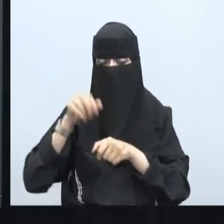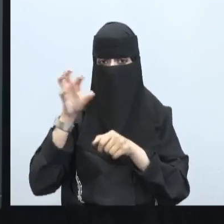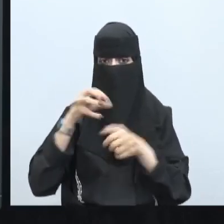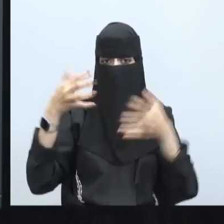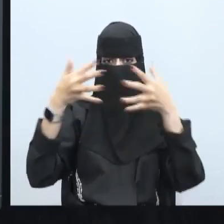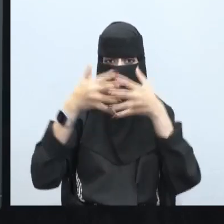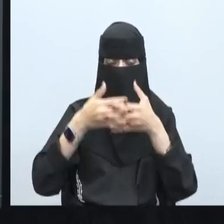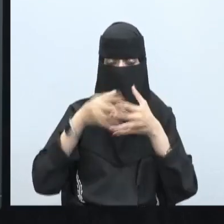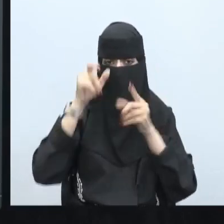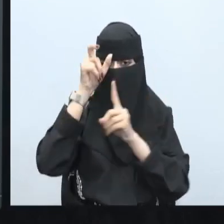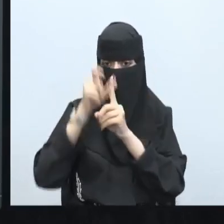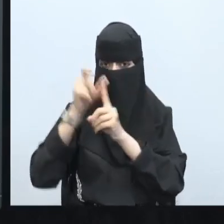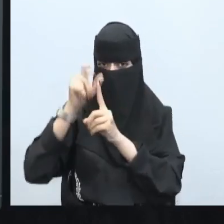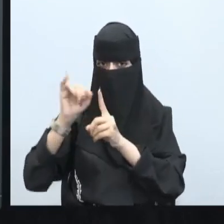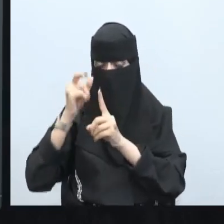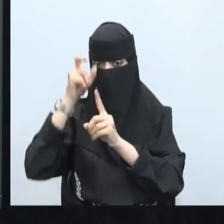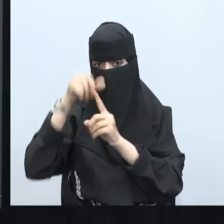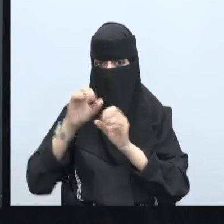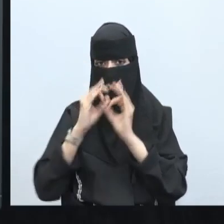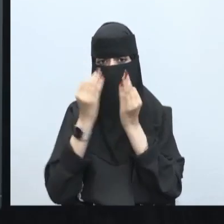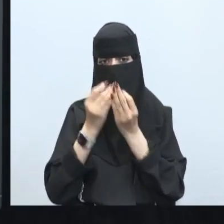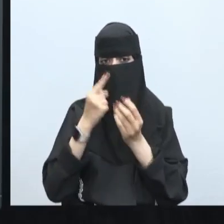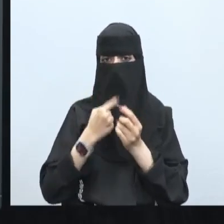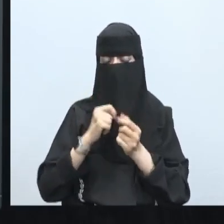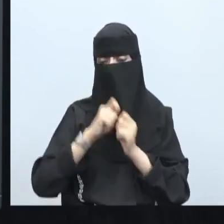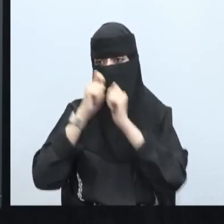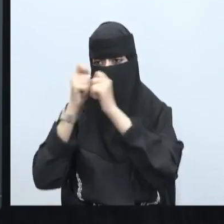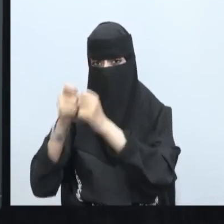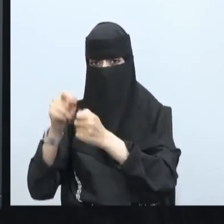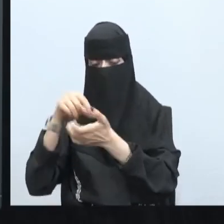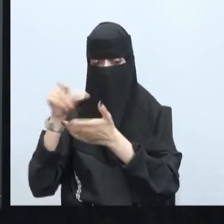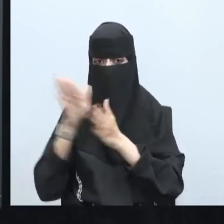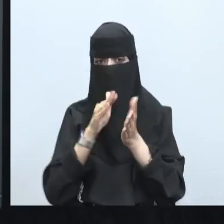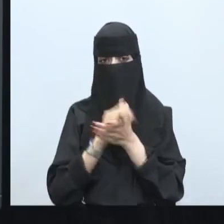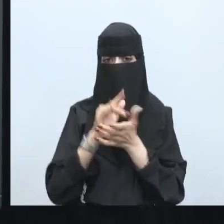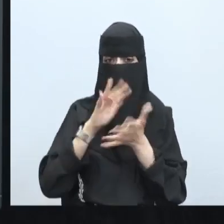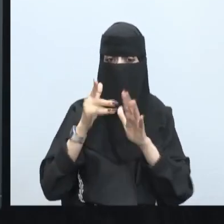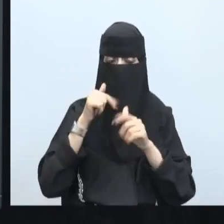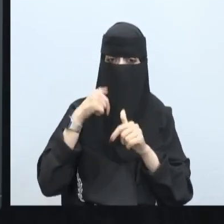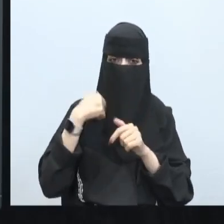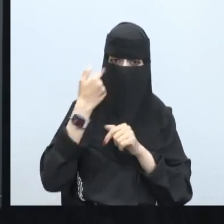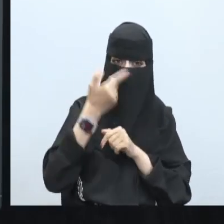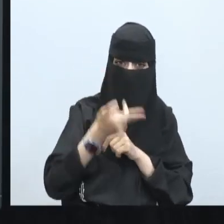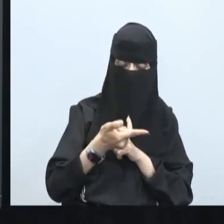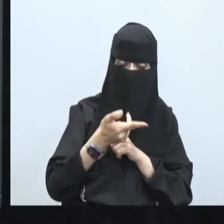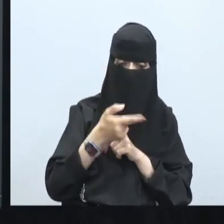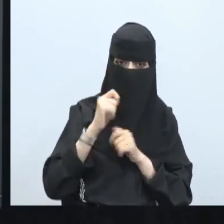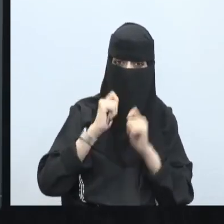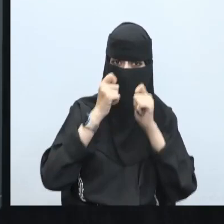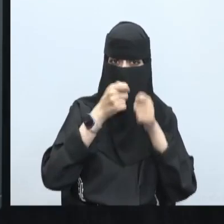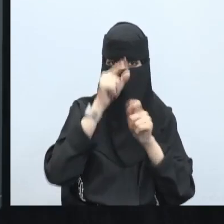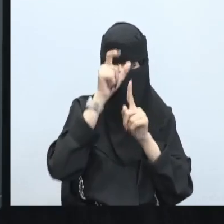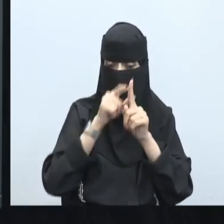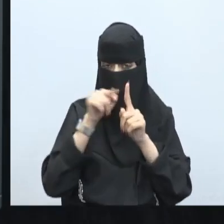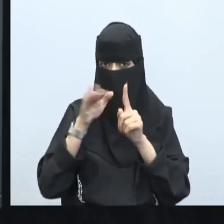فيها الاشخاص من افراد المجتمع الرغب بتوصيل المنتجات وحينما ياتي ياتي هذا